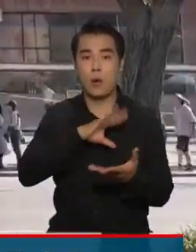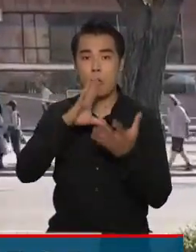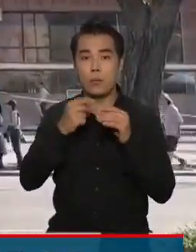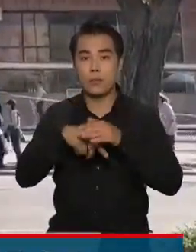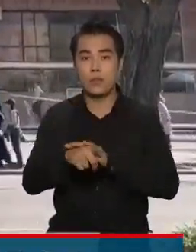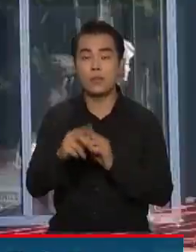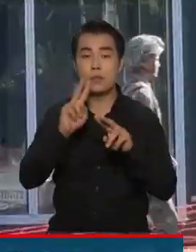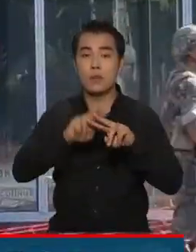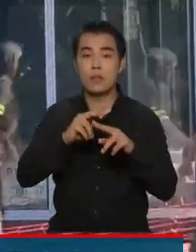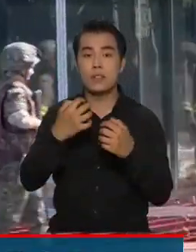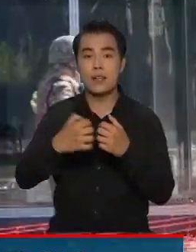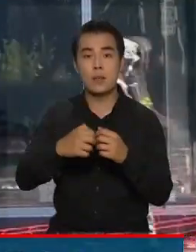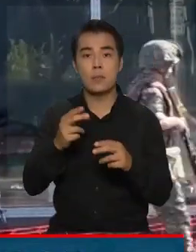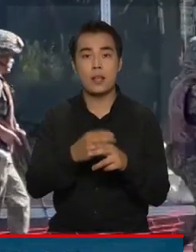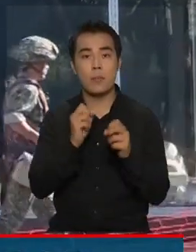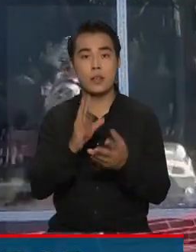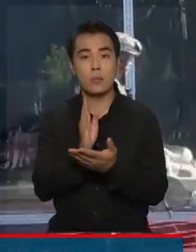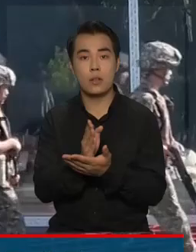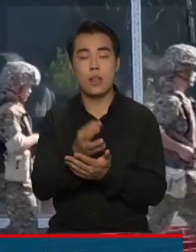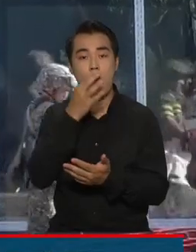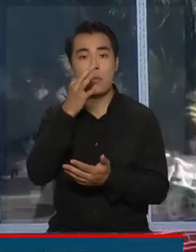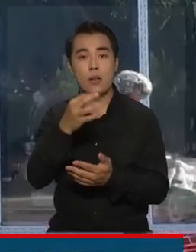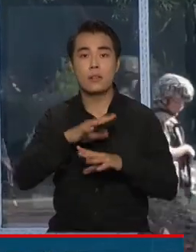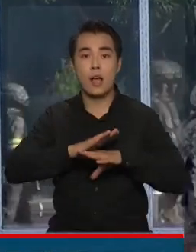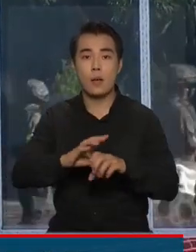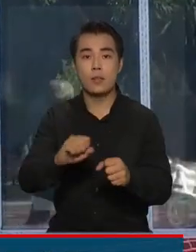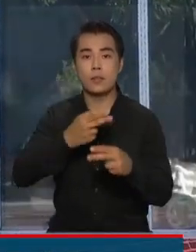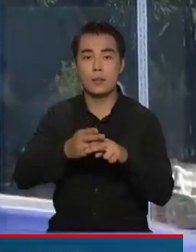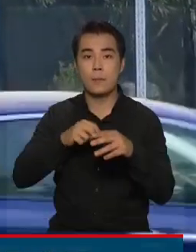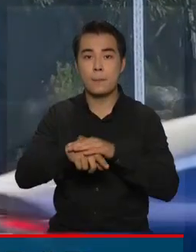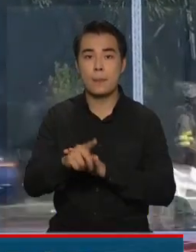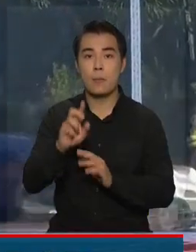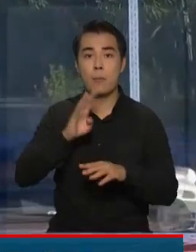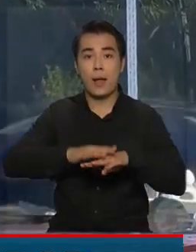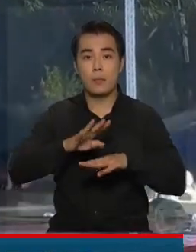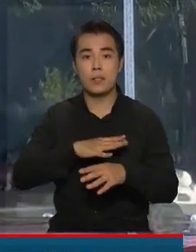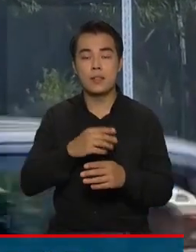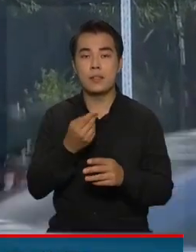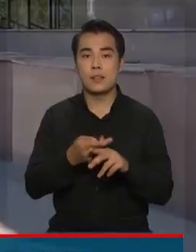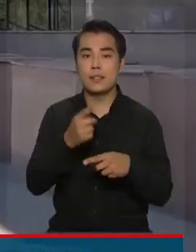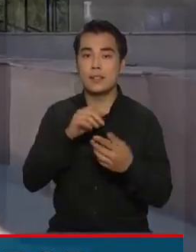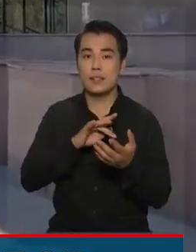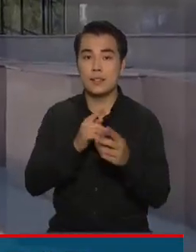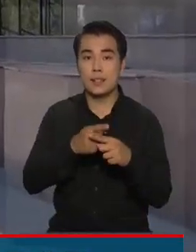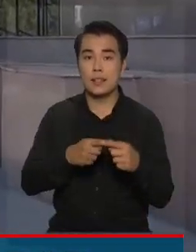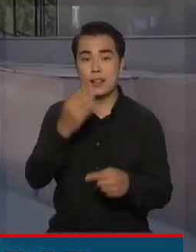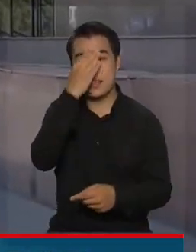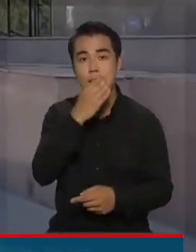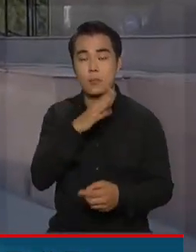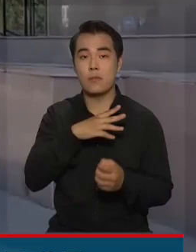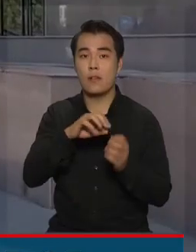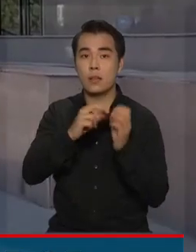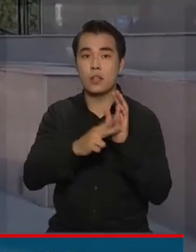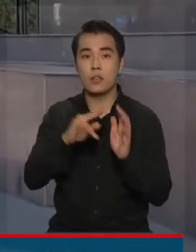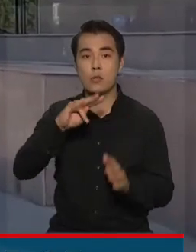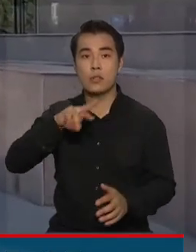уголовно-исполнительной системы средней безопасности. Напомню, захват заложника в здании банка произошел в середине лета, 18 июня. Мужчина